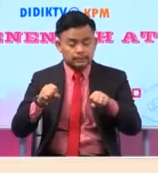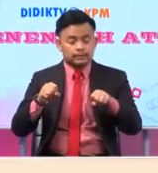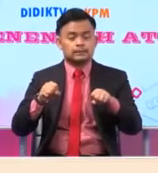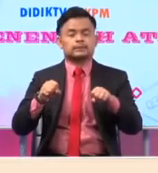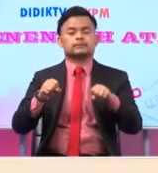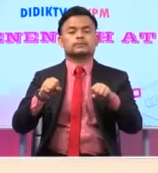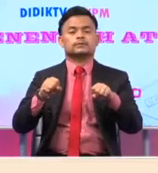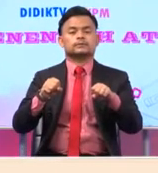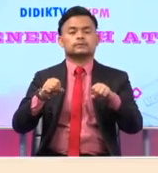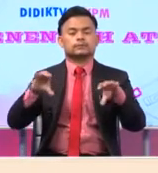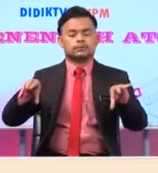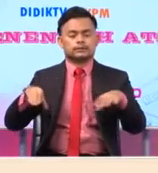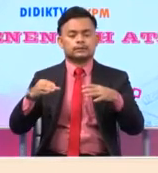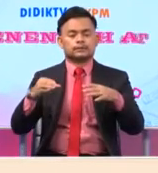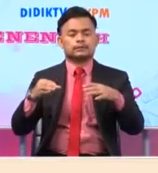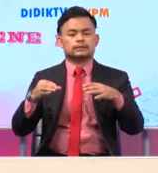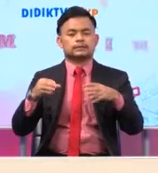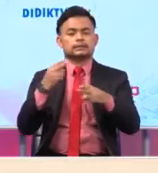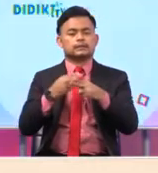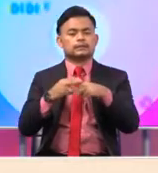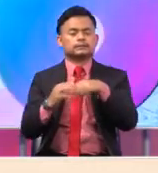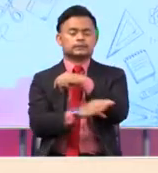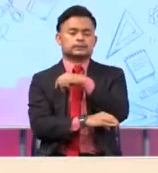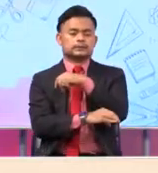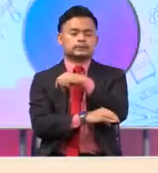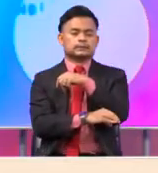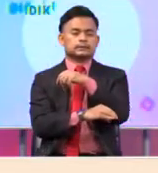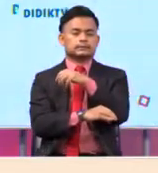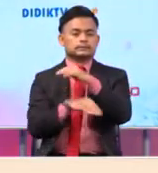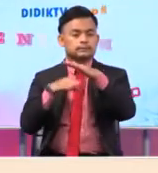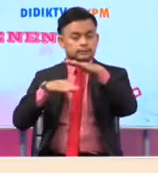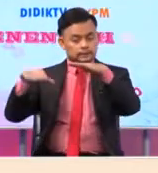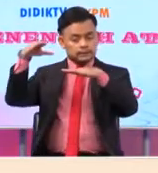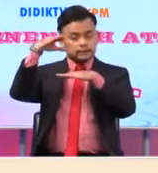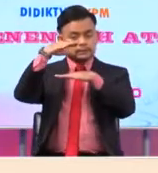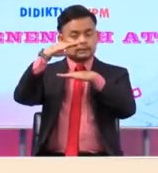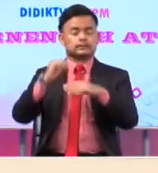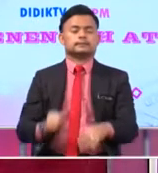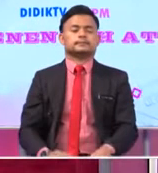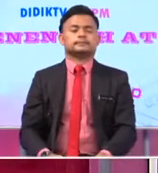contohnya dalam bidang pendidikan bidang sukain teknologi dan sebagainya